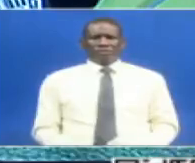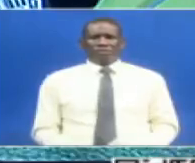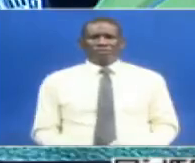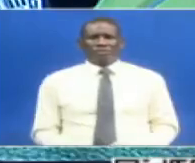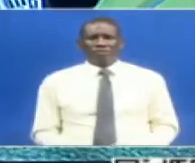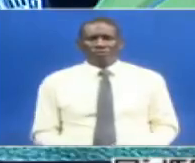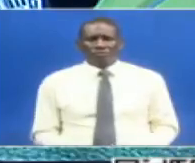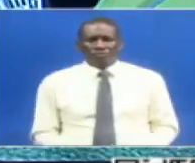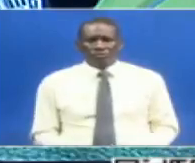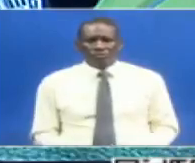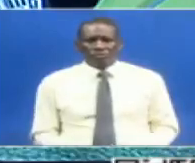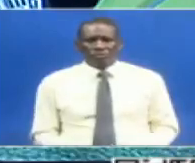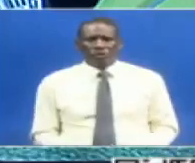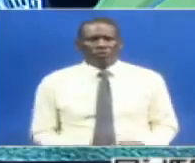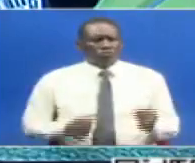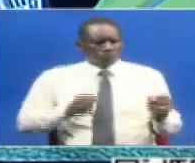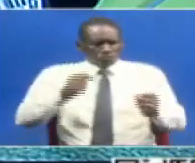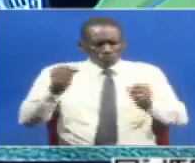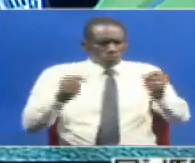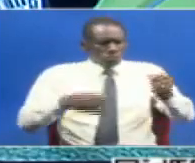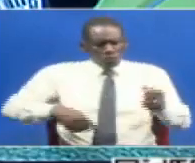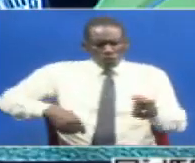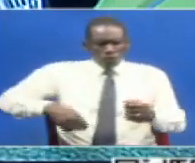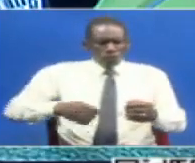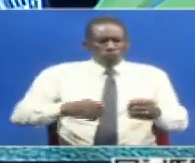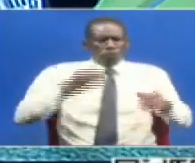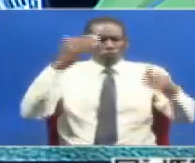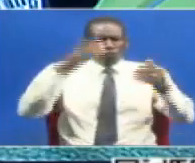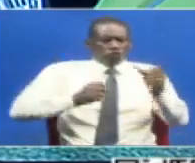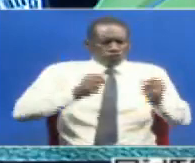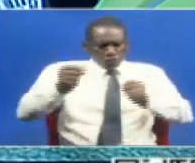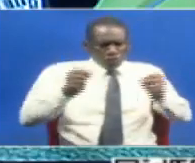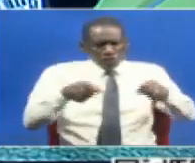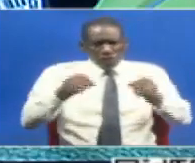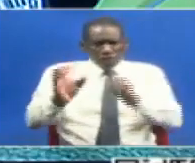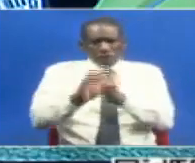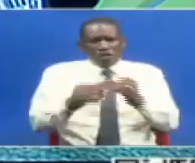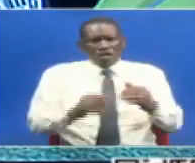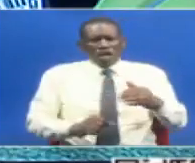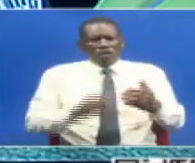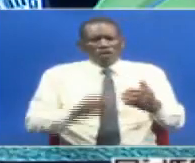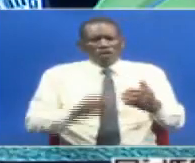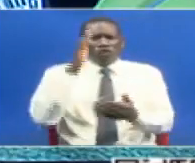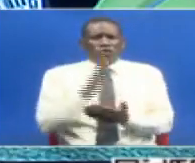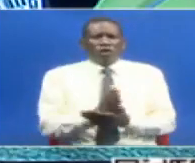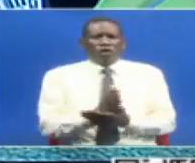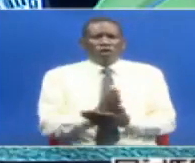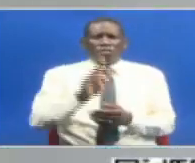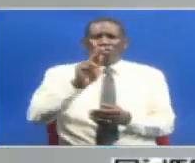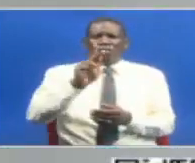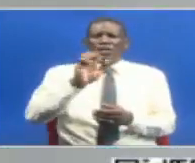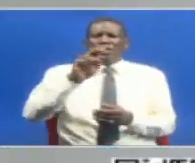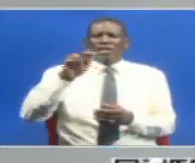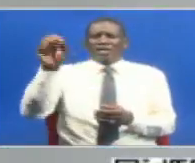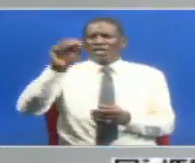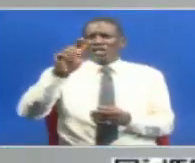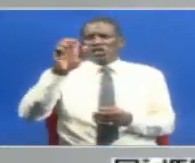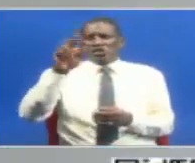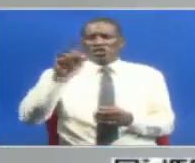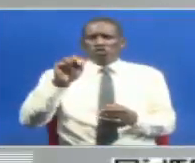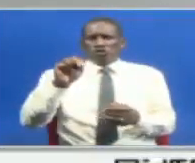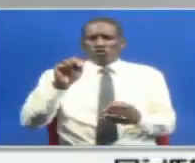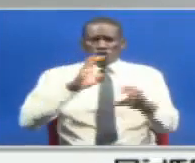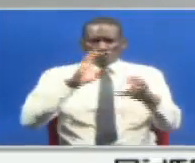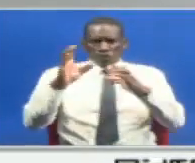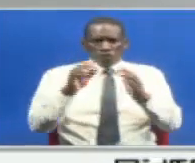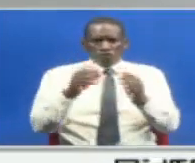Shirikisho la masumbwi ya kulipwa humu nchini limewaidhinisha mapromota wa Crimson Communications kwa moja kati waandalizi